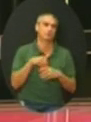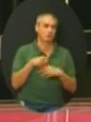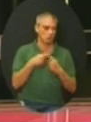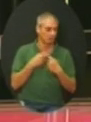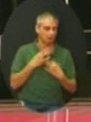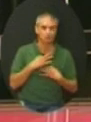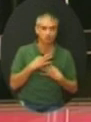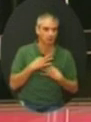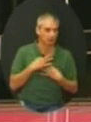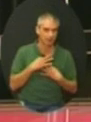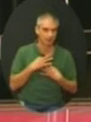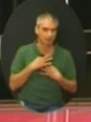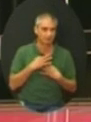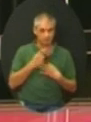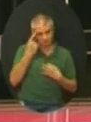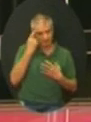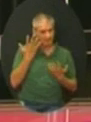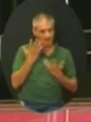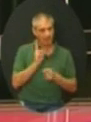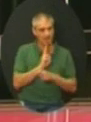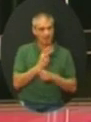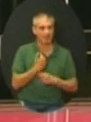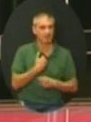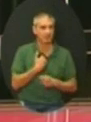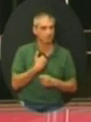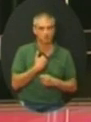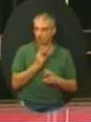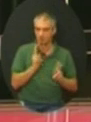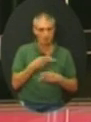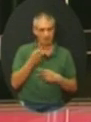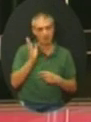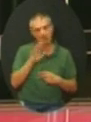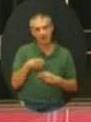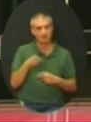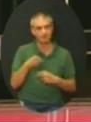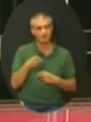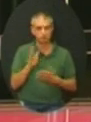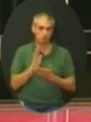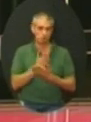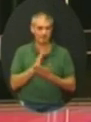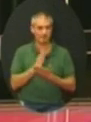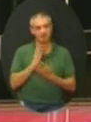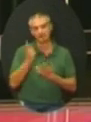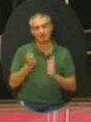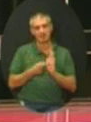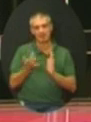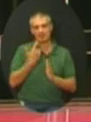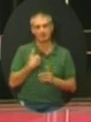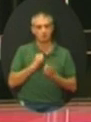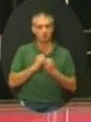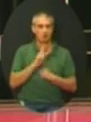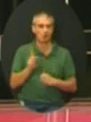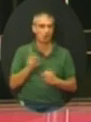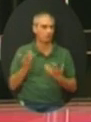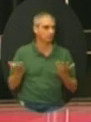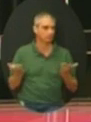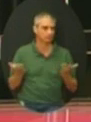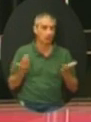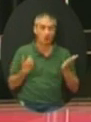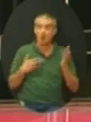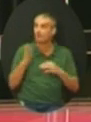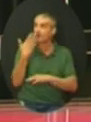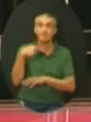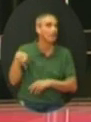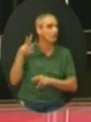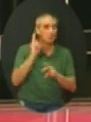שלי, שידע איך להגן עליי. הוא לא יכול להיות גם זה שקובע אם יתבעו אותי או לא יתבעו אותי. ברוב